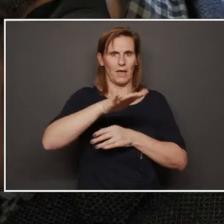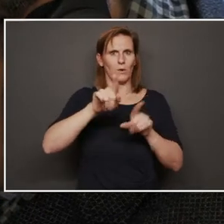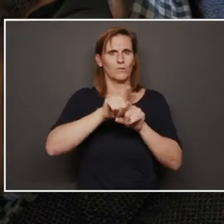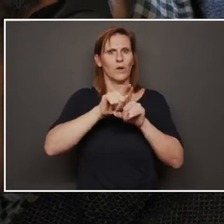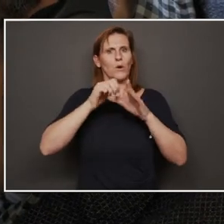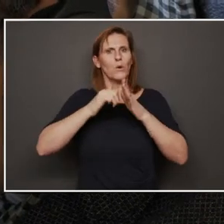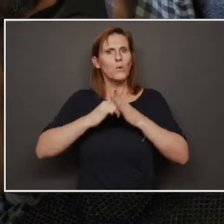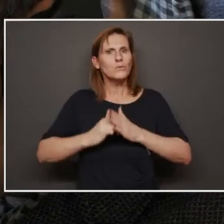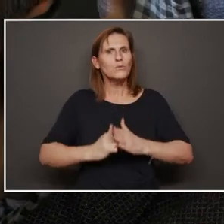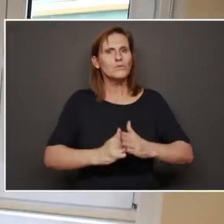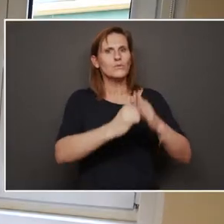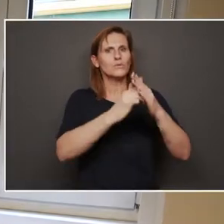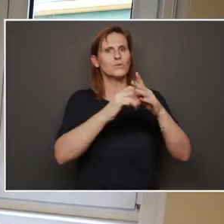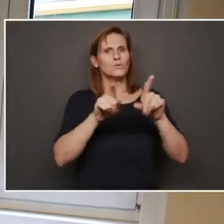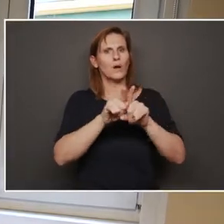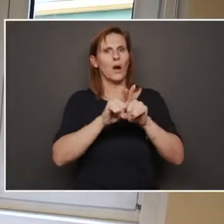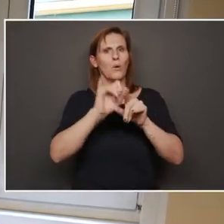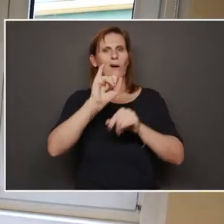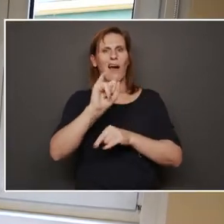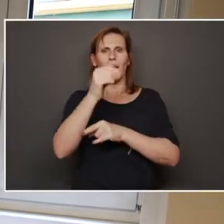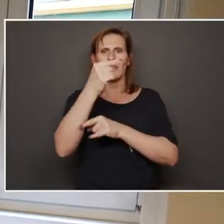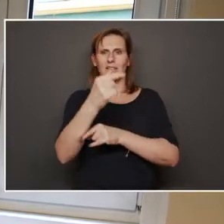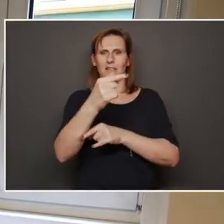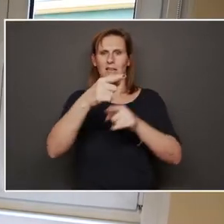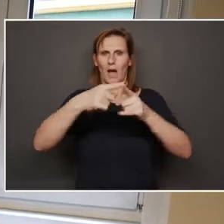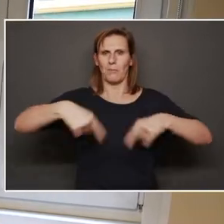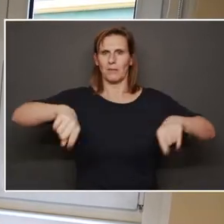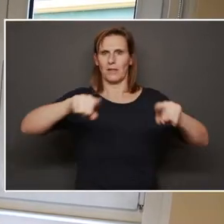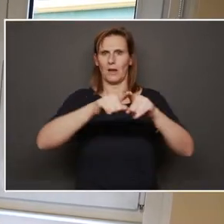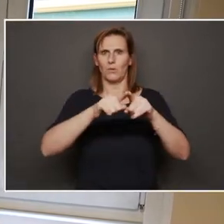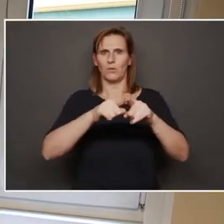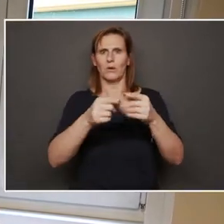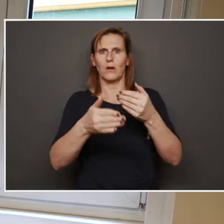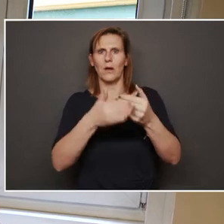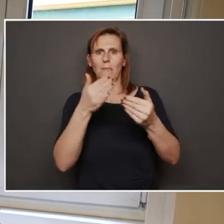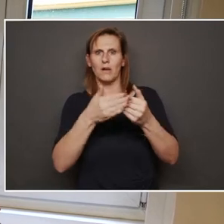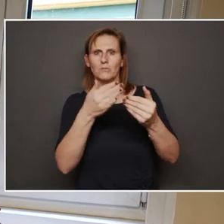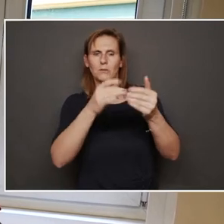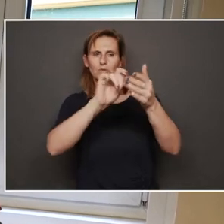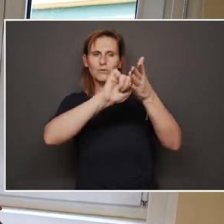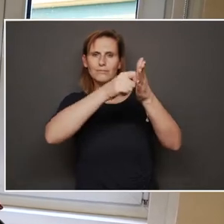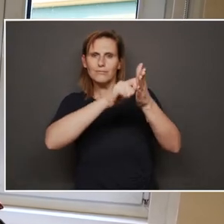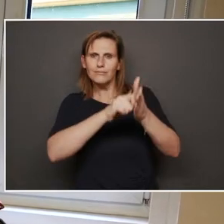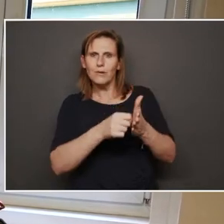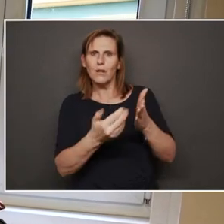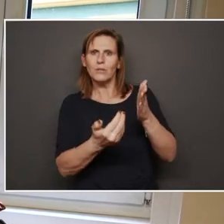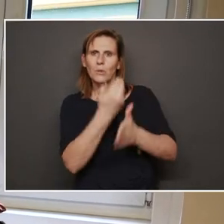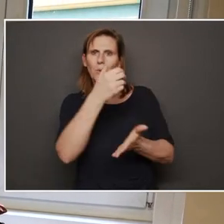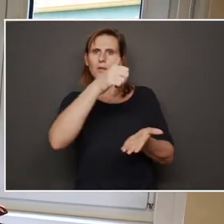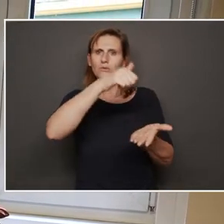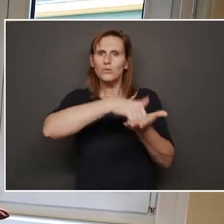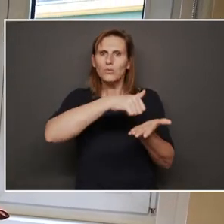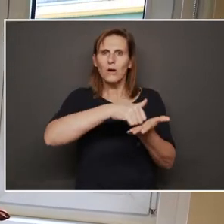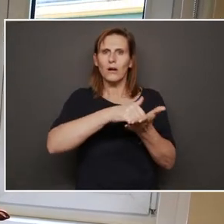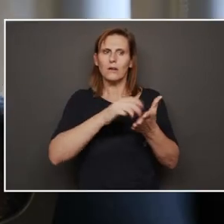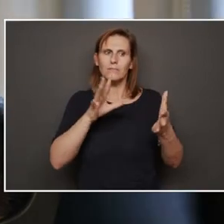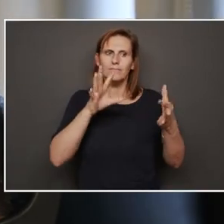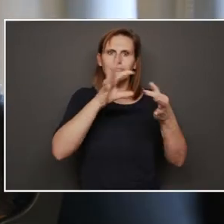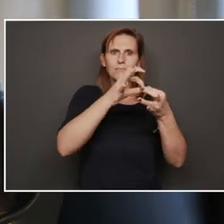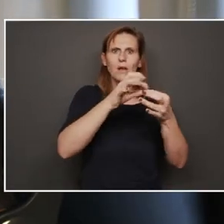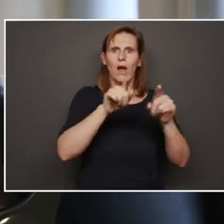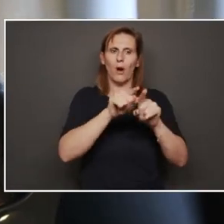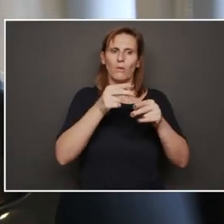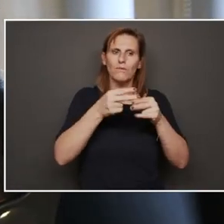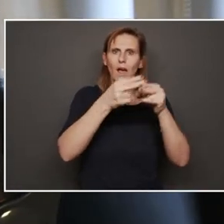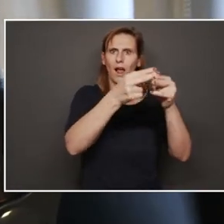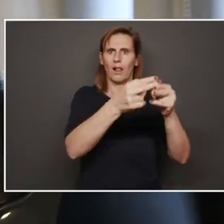unterstütze auch bei IT-Angelegenheiten, weil wenn jetzt irgendwas eingerichtet werden muss, zum Beispiel neuer Drucker, dann helfe ich bei der